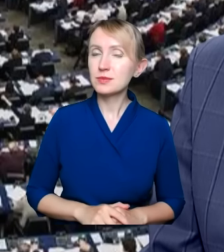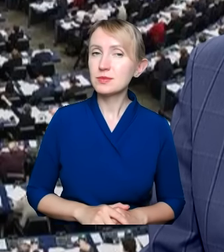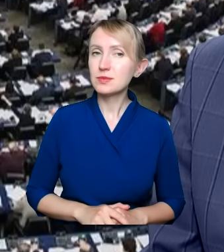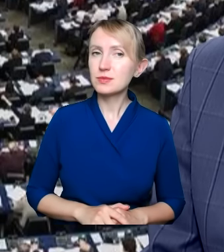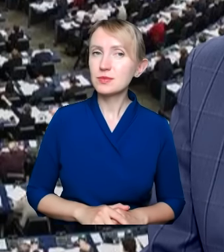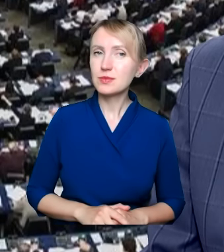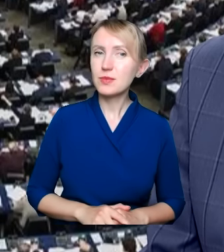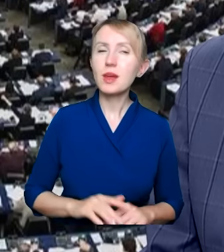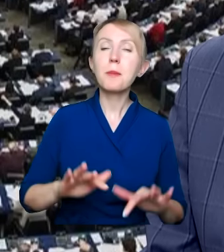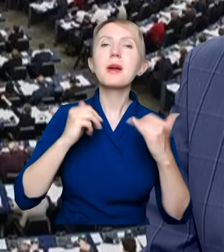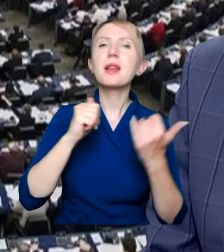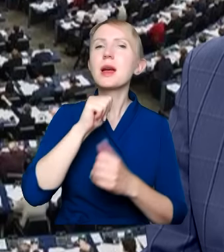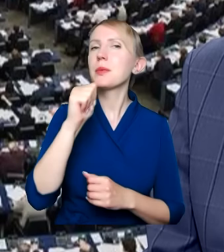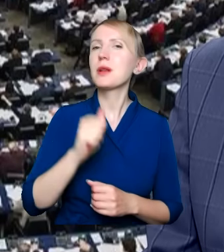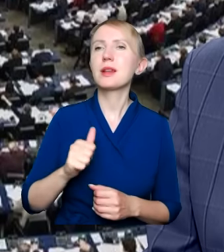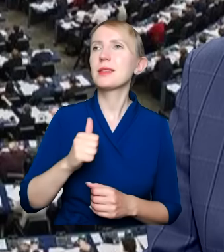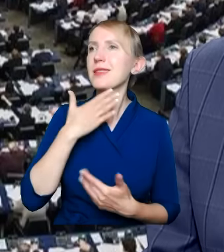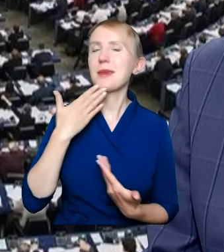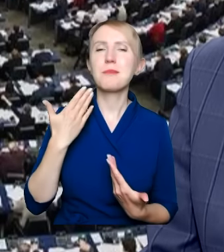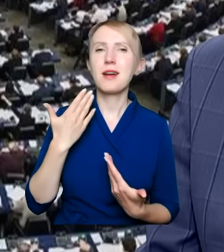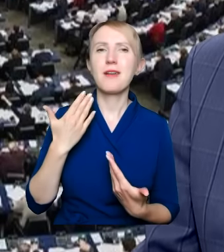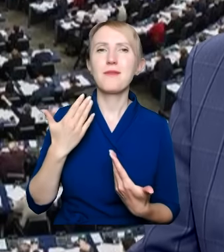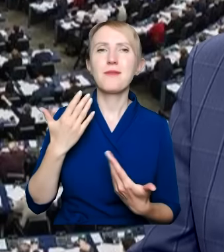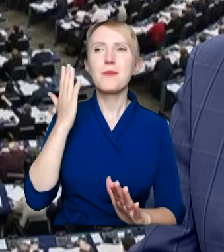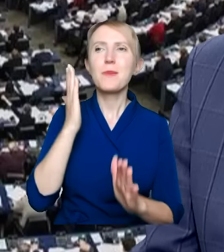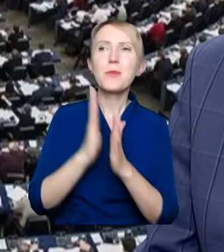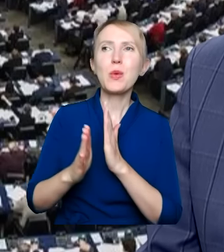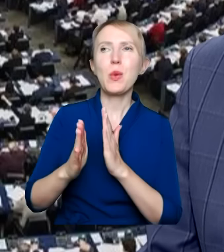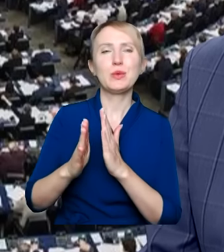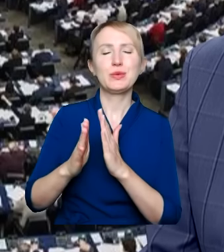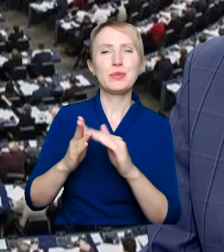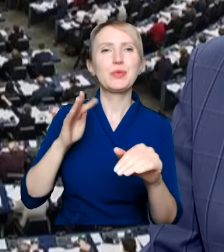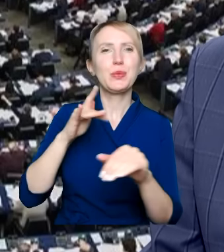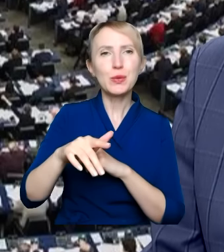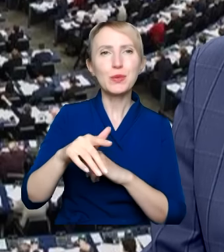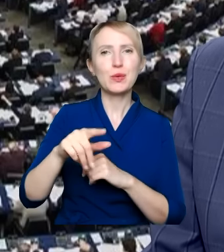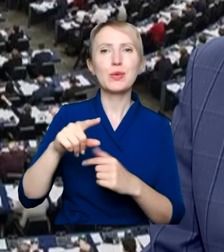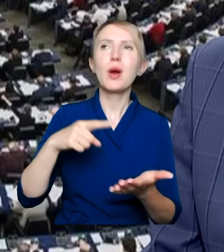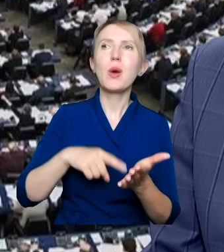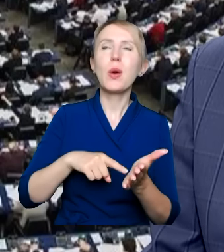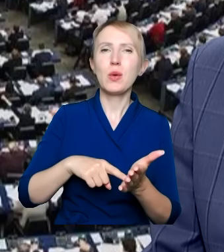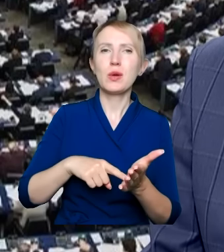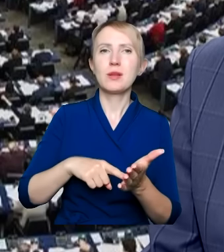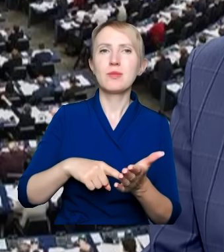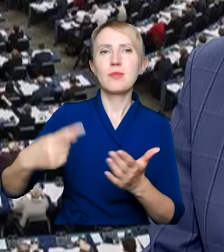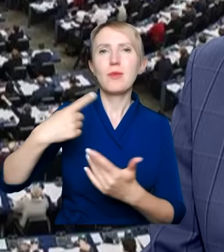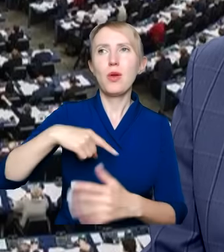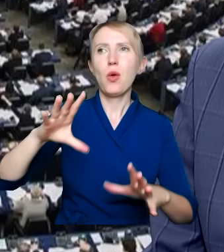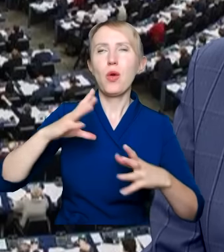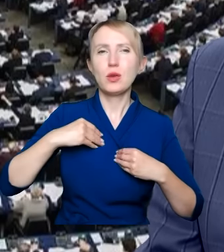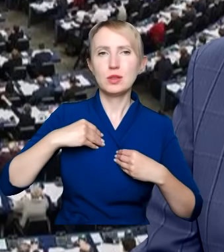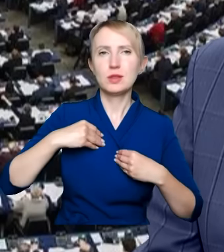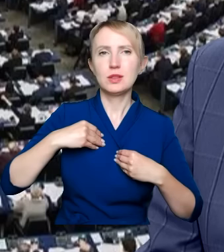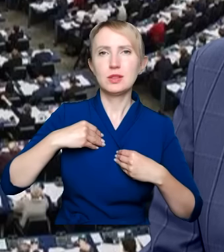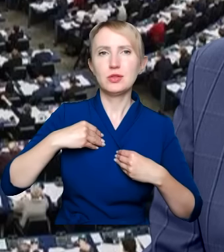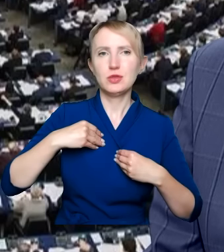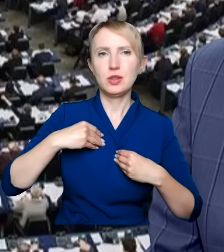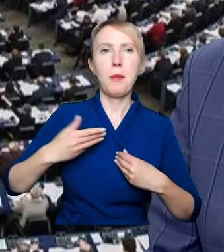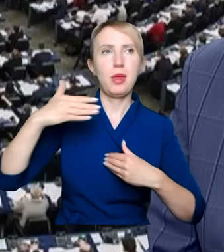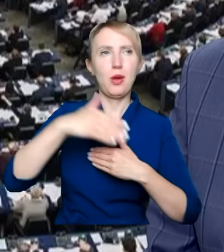Europejski nie ma bezpośredniego przełożenia na to co ostatecznie uzyskujemy jako produkt finalny tak że